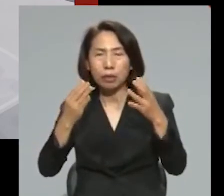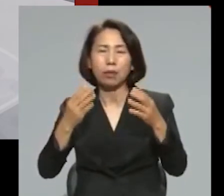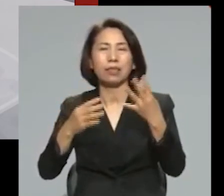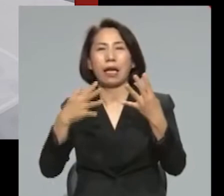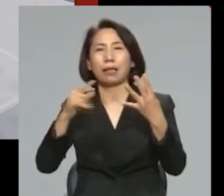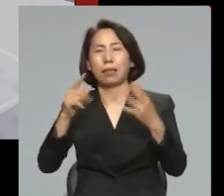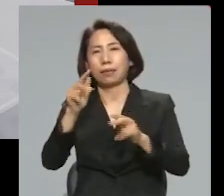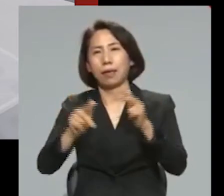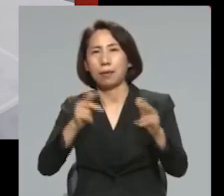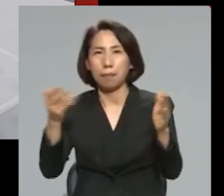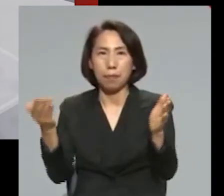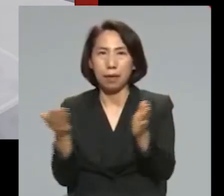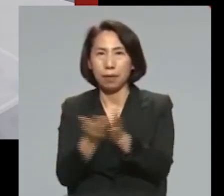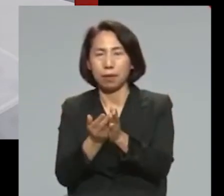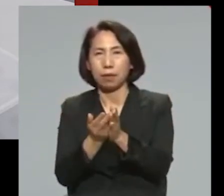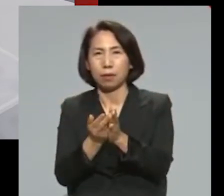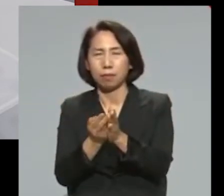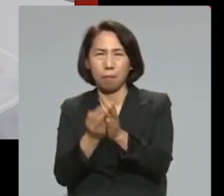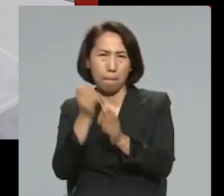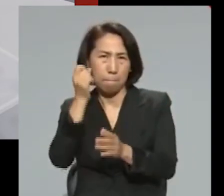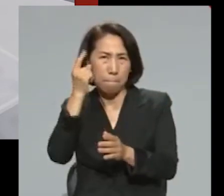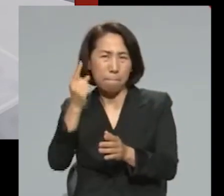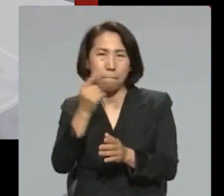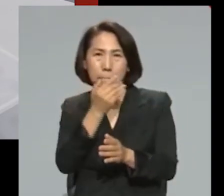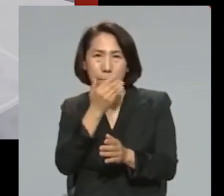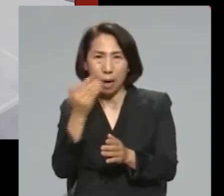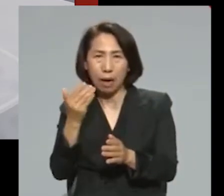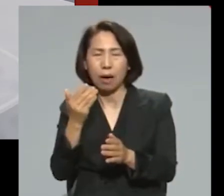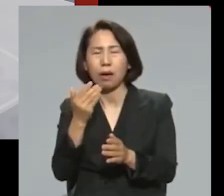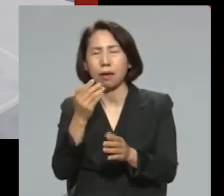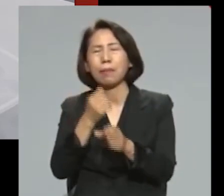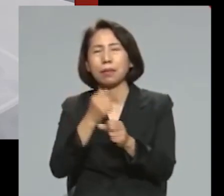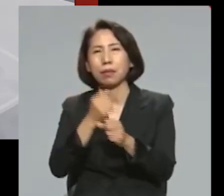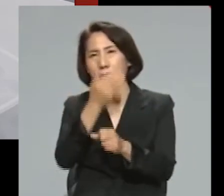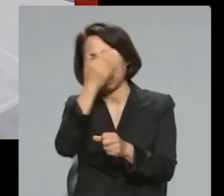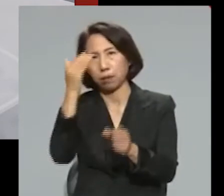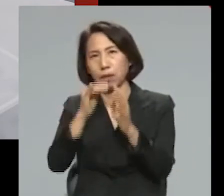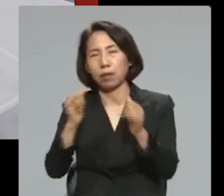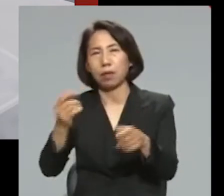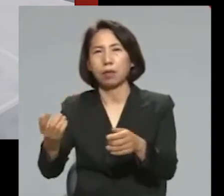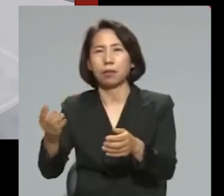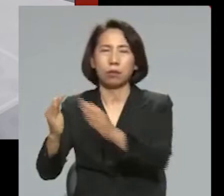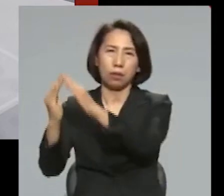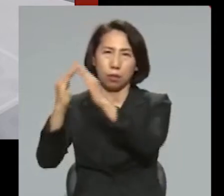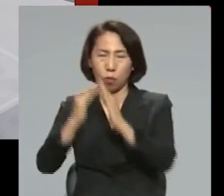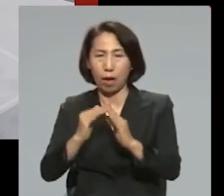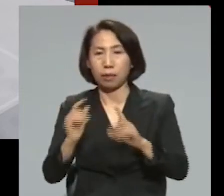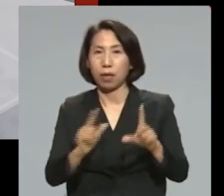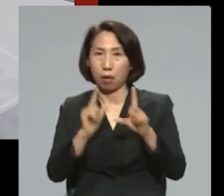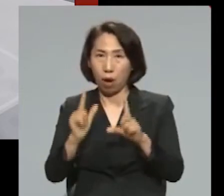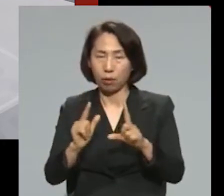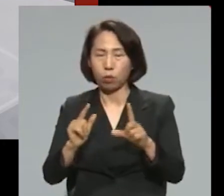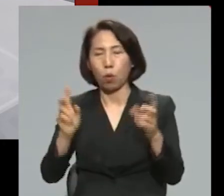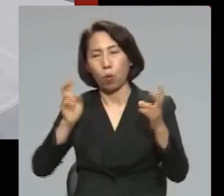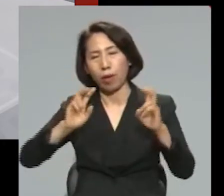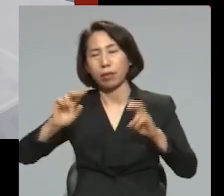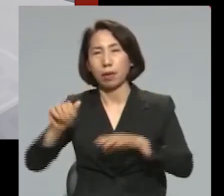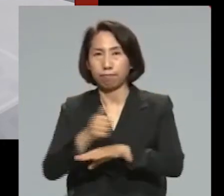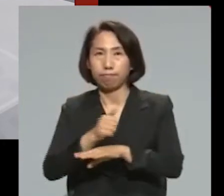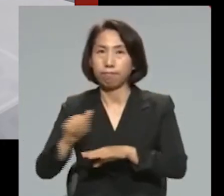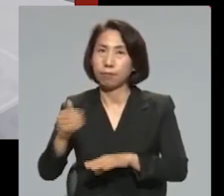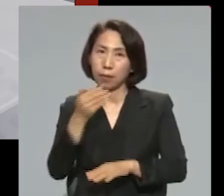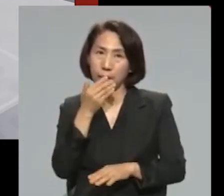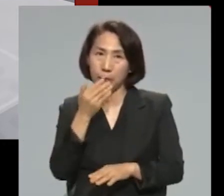산업단지를 만들어서 청년들이 들어와서 생활할 수 있고 청년들이 들어와서 직장을 공유할 수 있는 그런